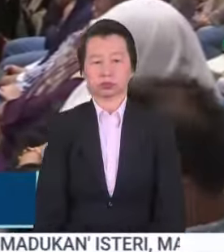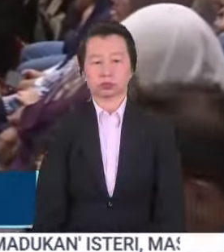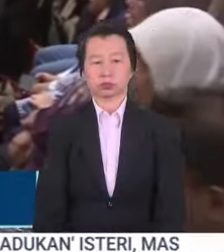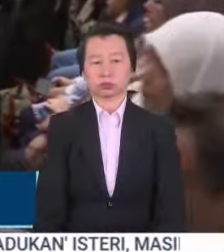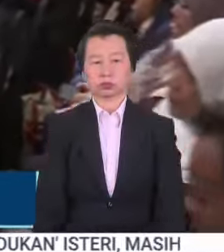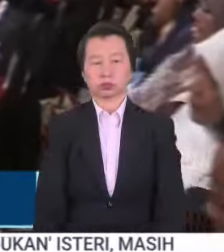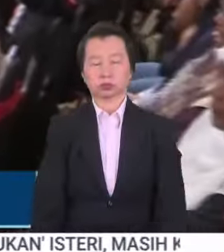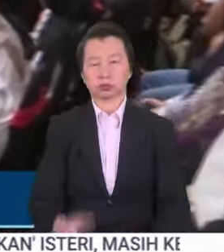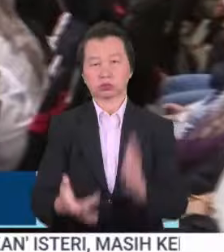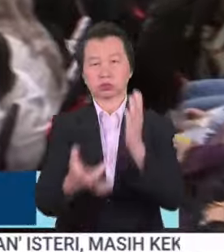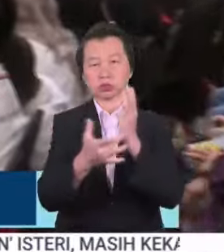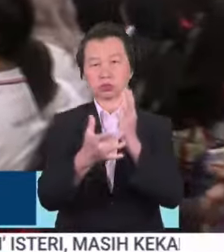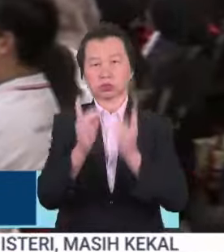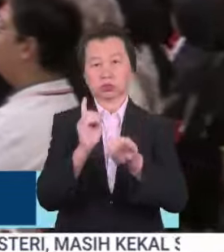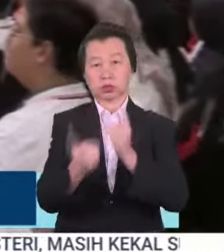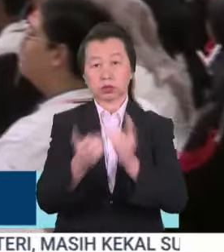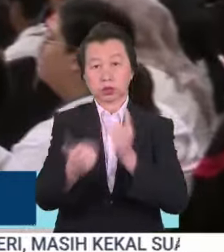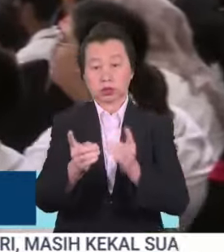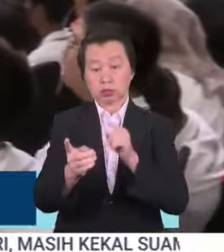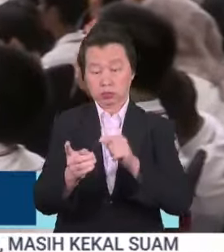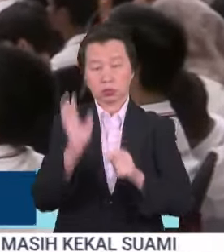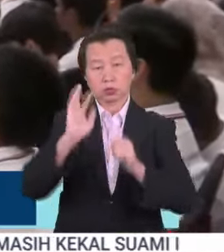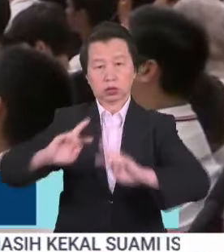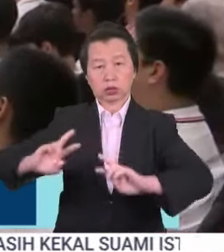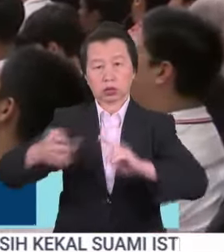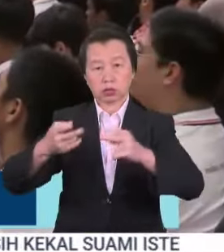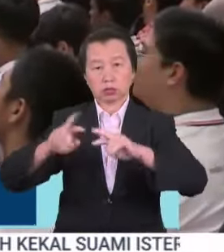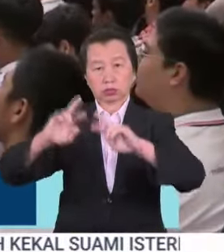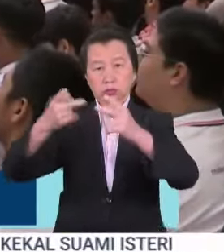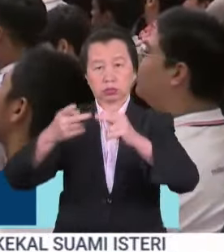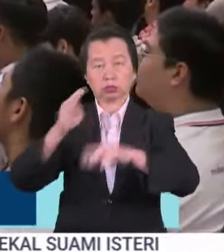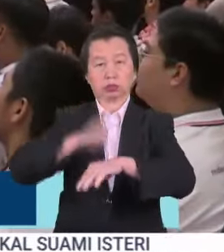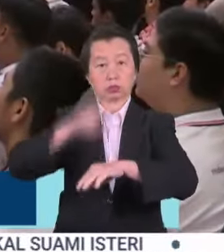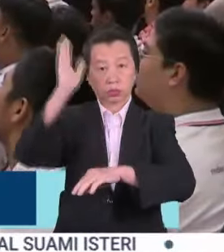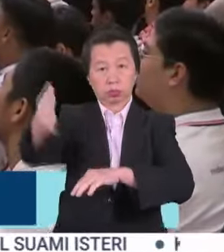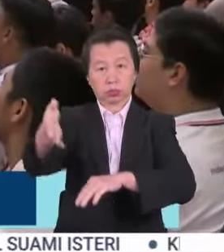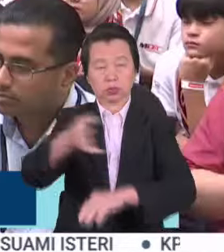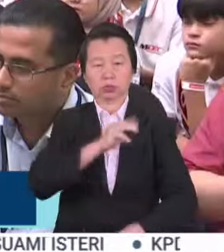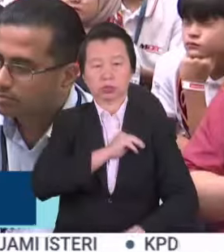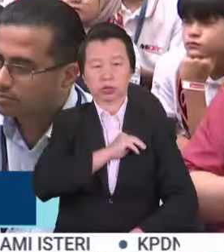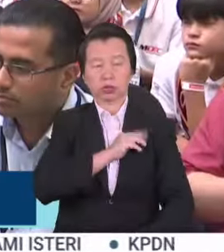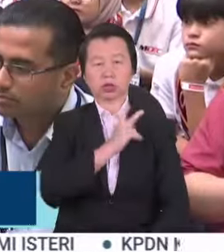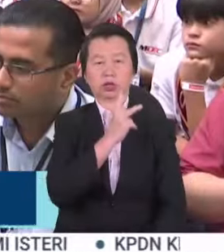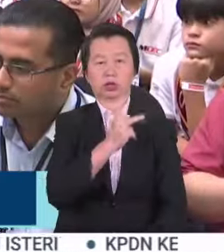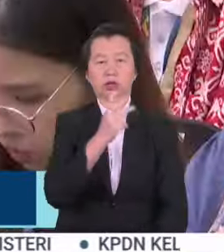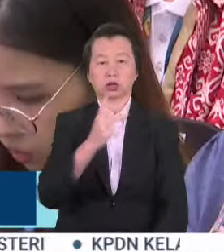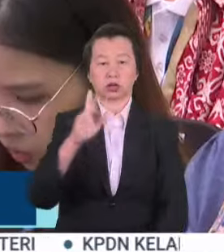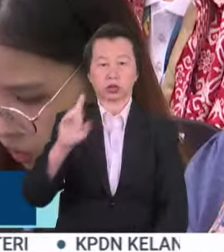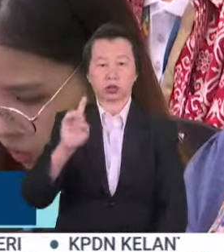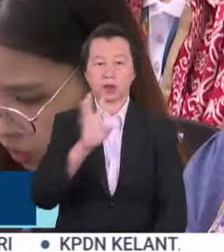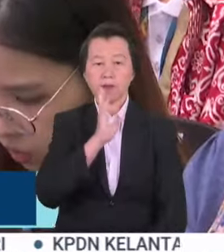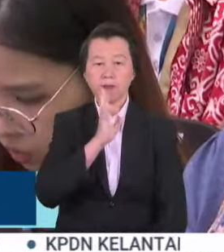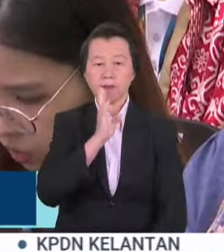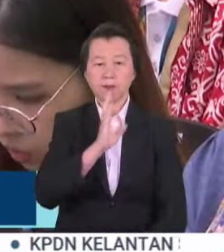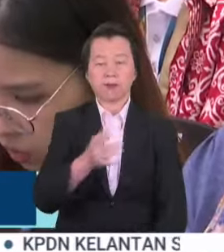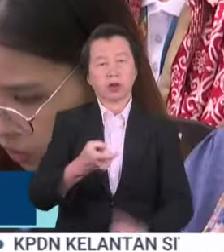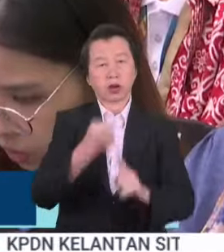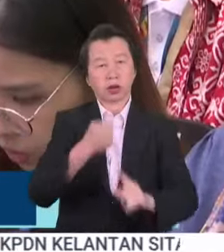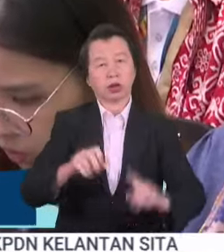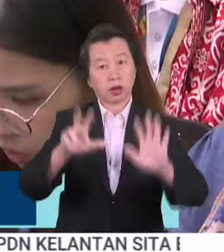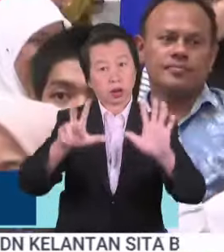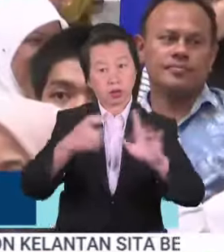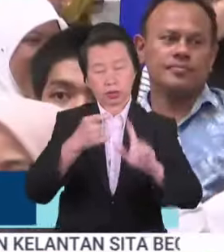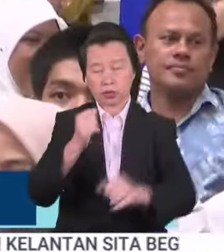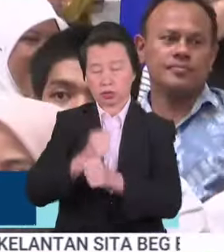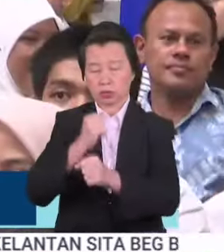Kejayaan berasaskan teknologi digital bakal meningkat 3 kali ganda pada masa akan datang. Menteri Komunikasi dan Digital berkata, 8 daripada